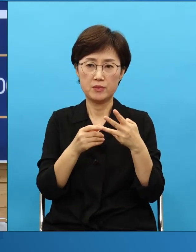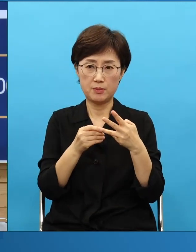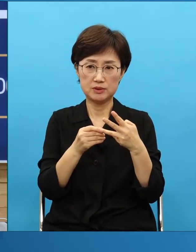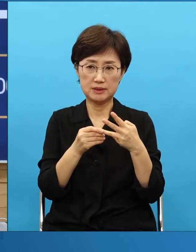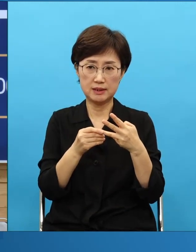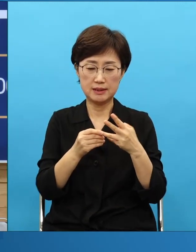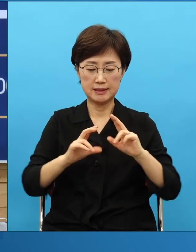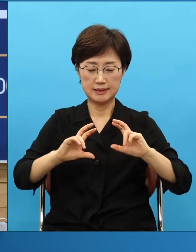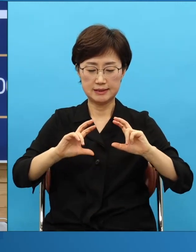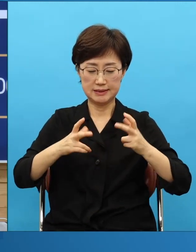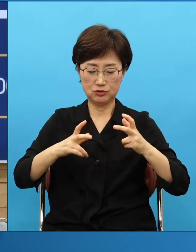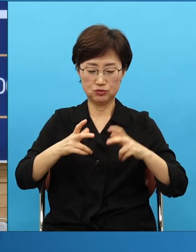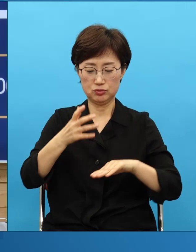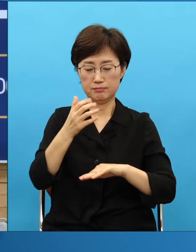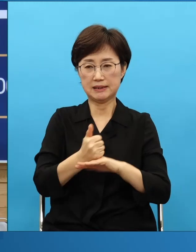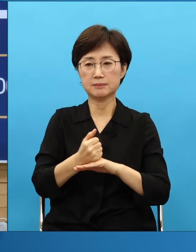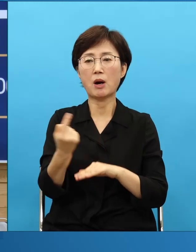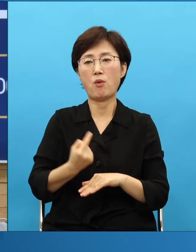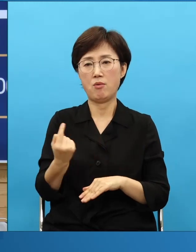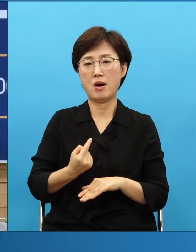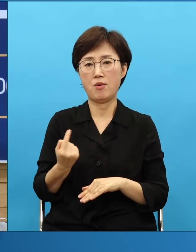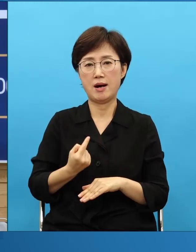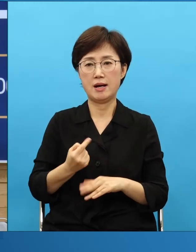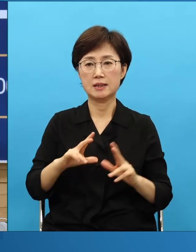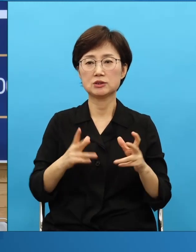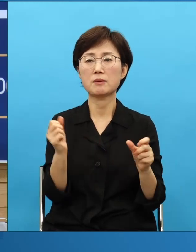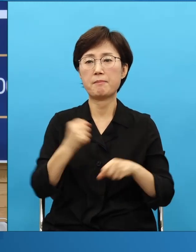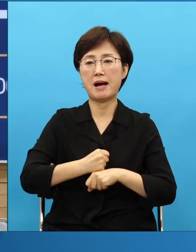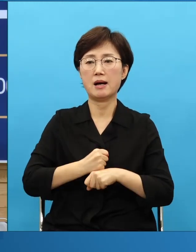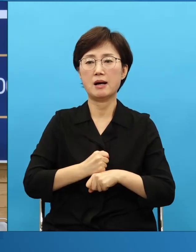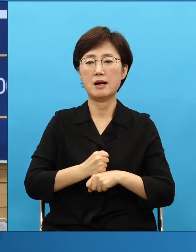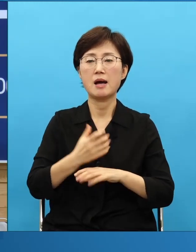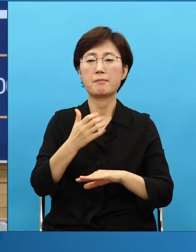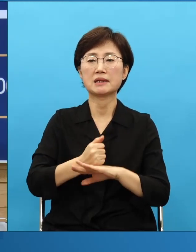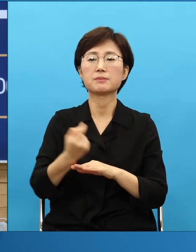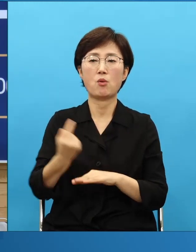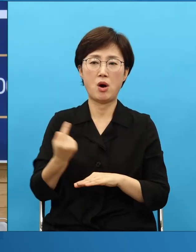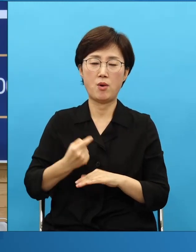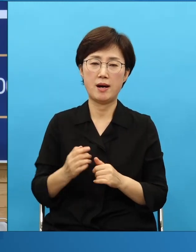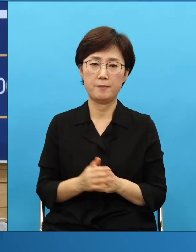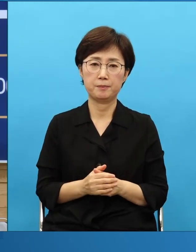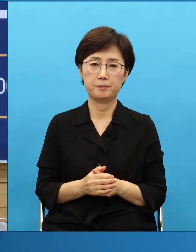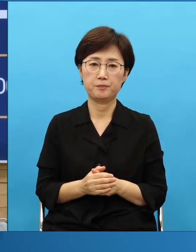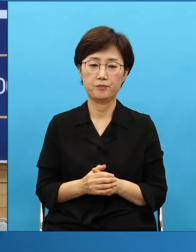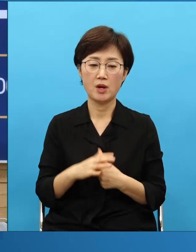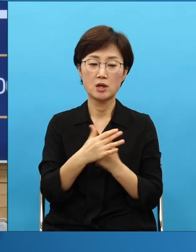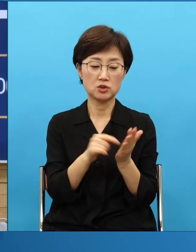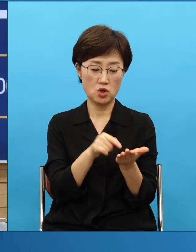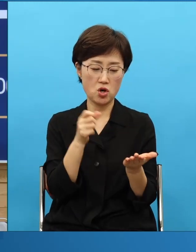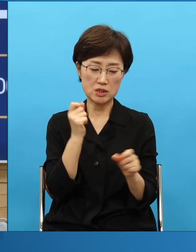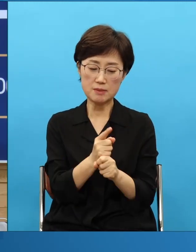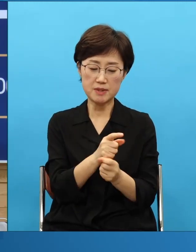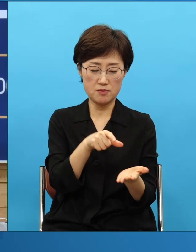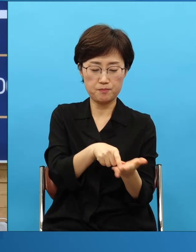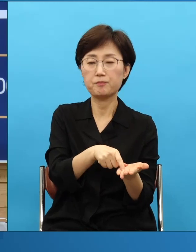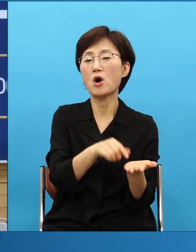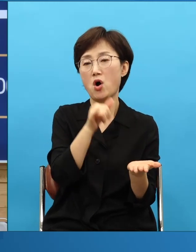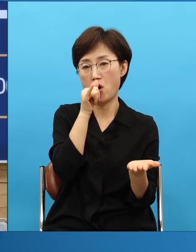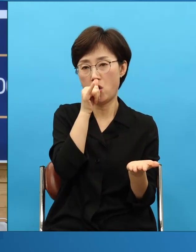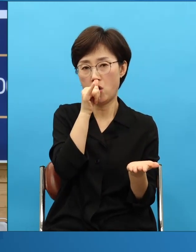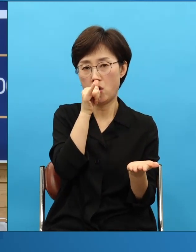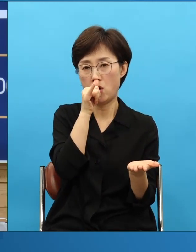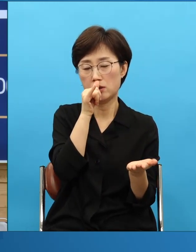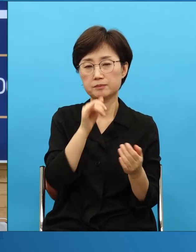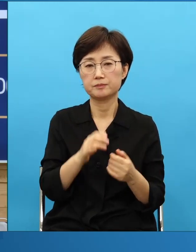모든 학자들이 얘기하고 있어요. Finally, we see that 그렇죠? all scholars are saying that there is an end to the world. 성경은 벌써 얘기했어요. And already the Bible has mentioned that.